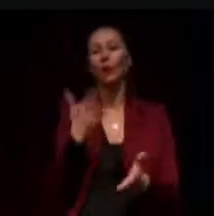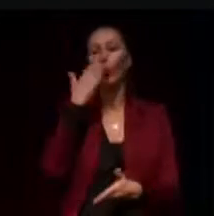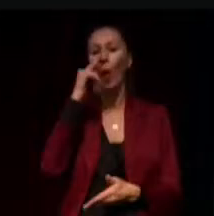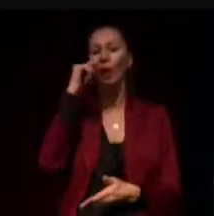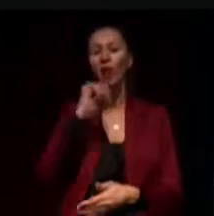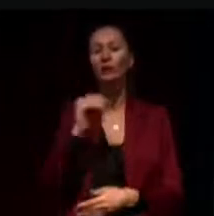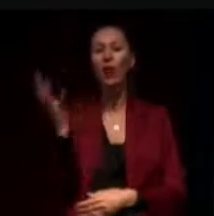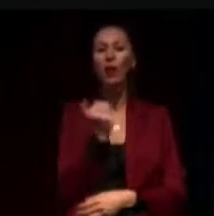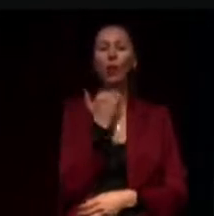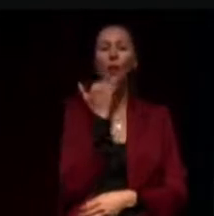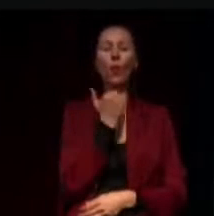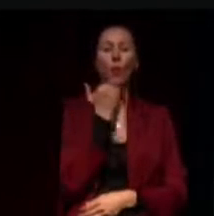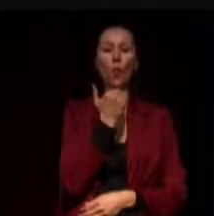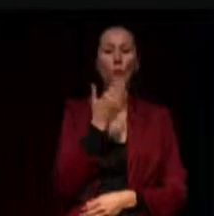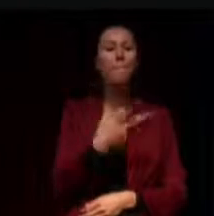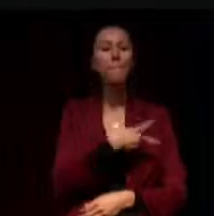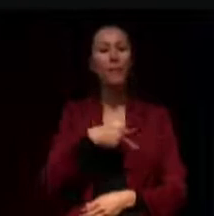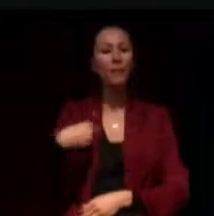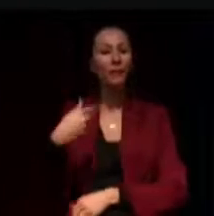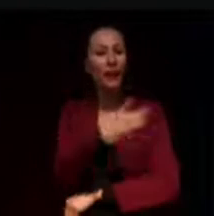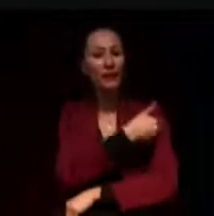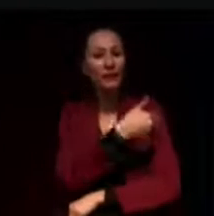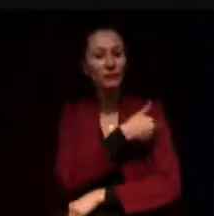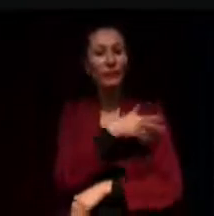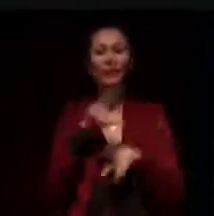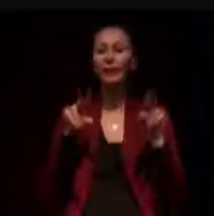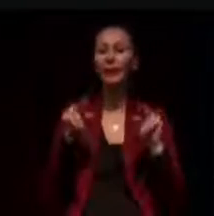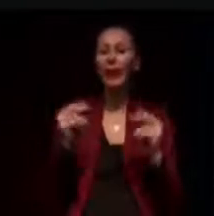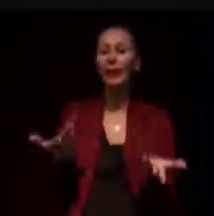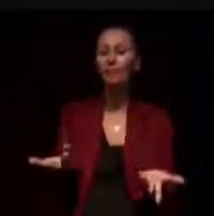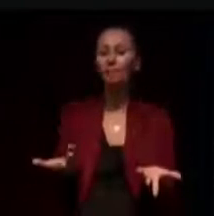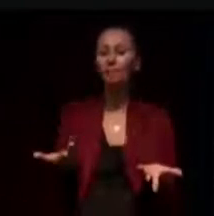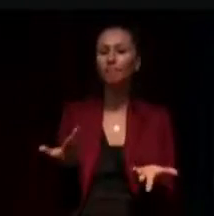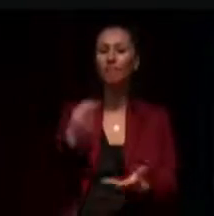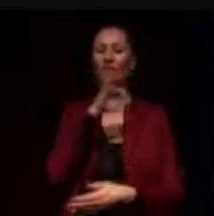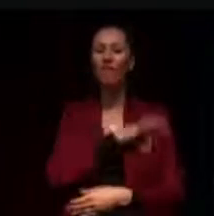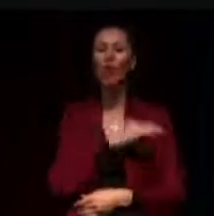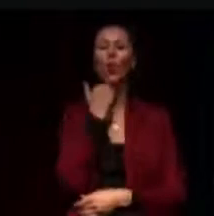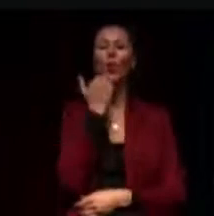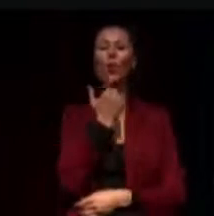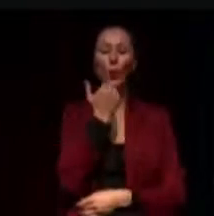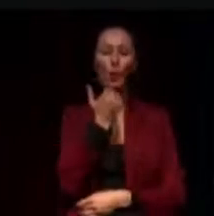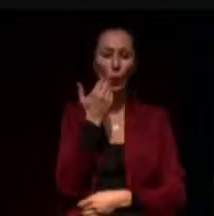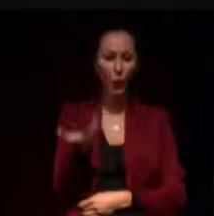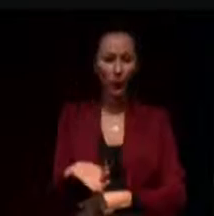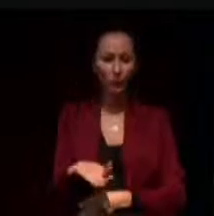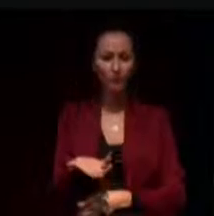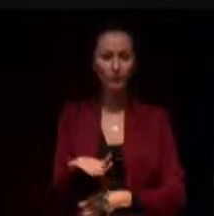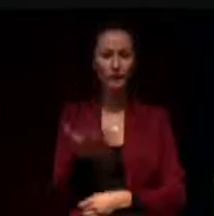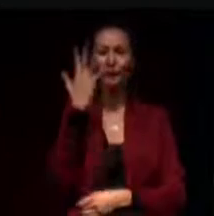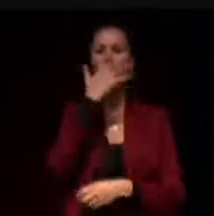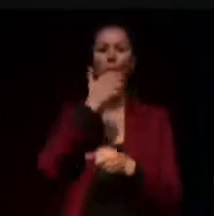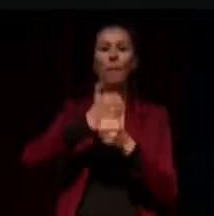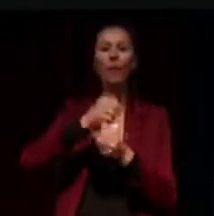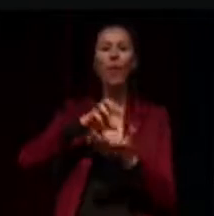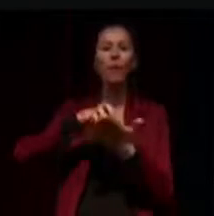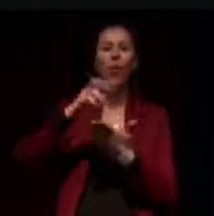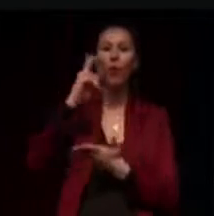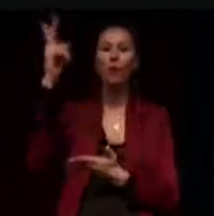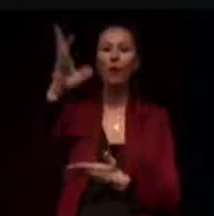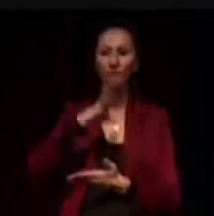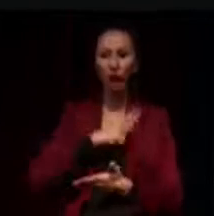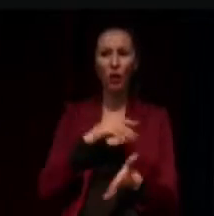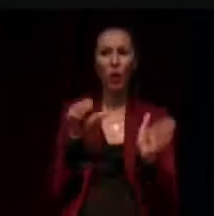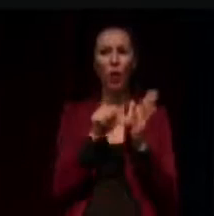doğalgaz alamıyor. Yani belediye hizmetlerinden yeterli bir şekilde faydalanamıyor. Yani Karabağlar bölgesinde